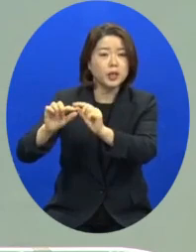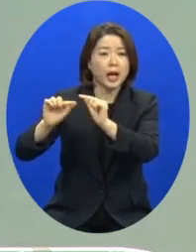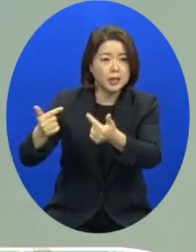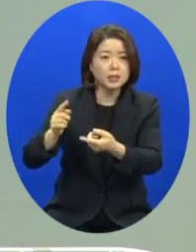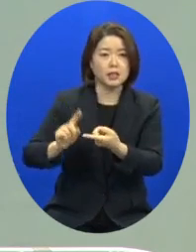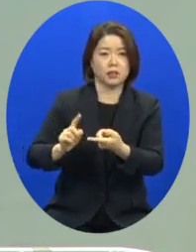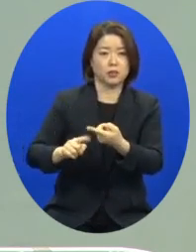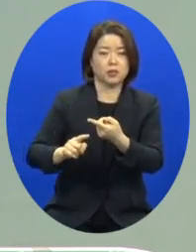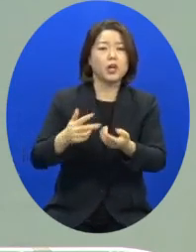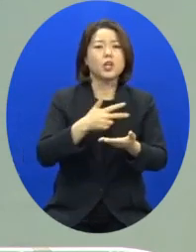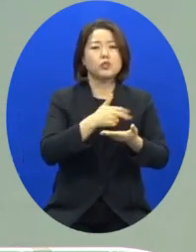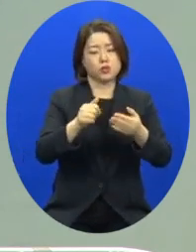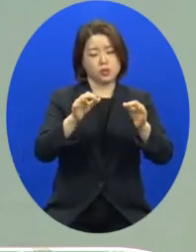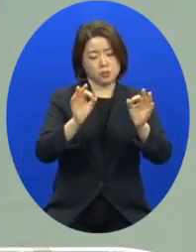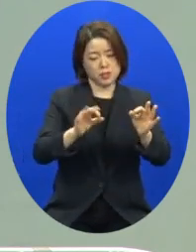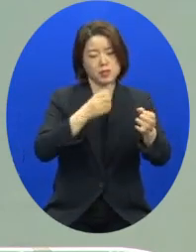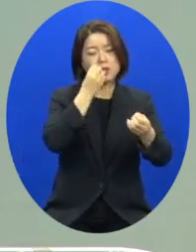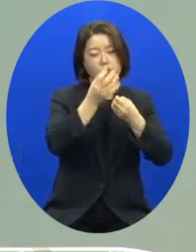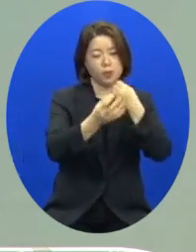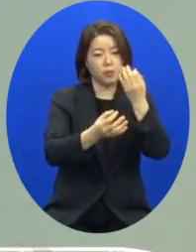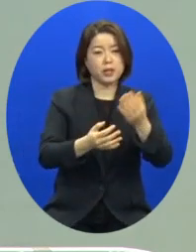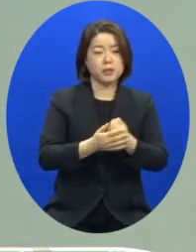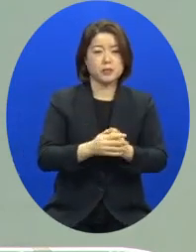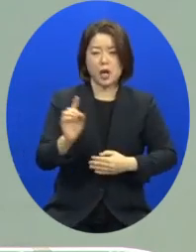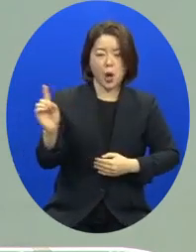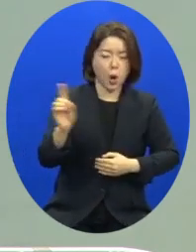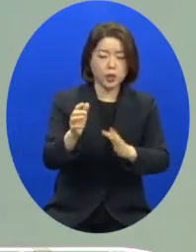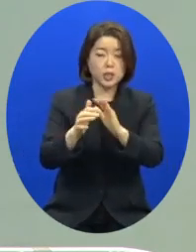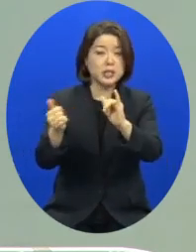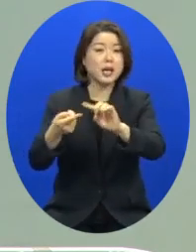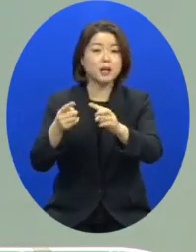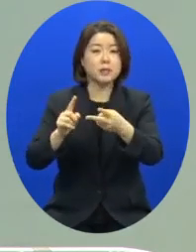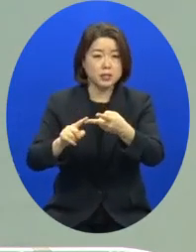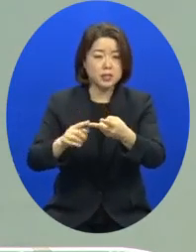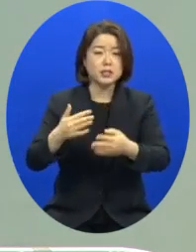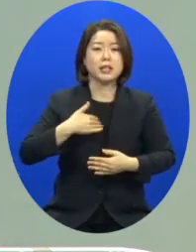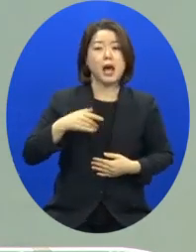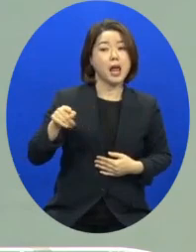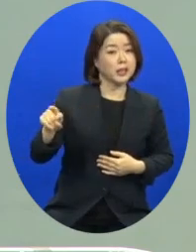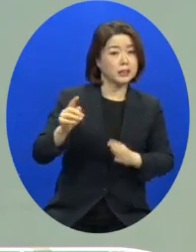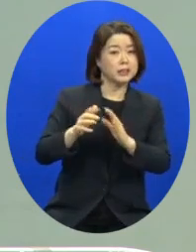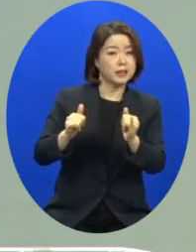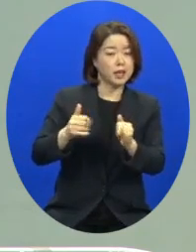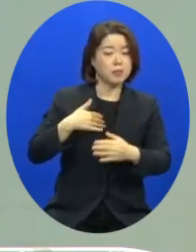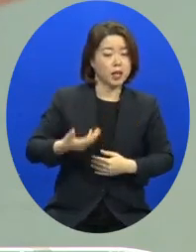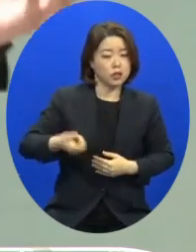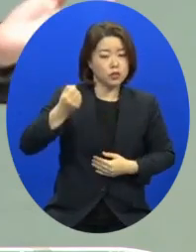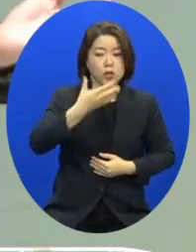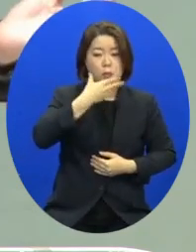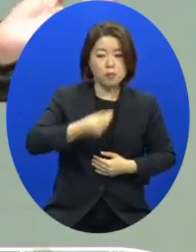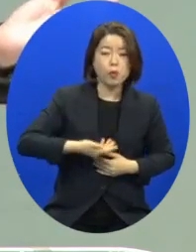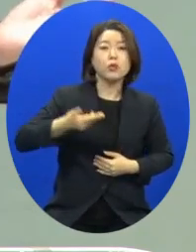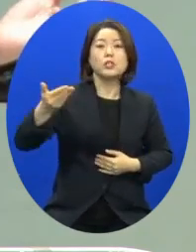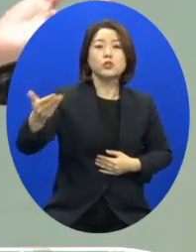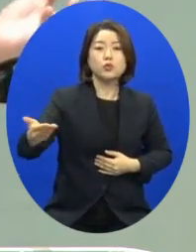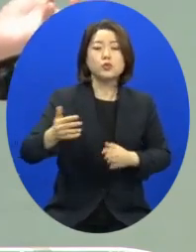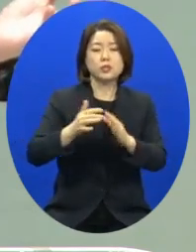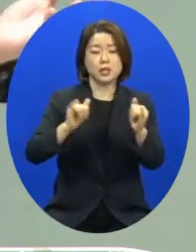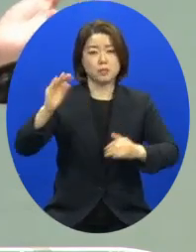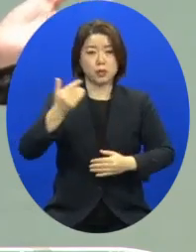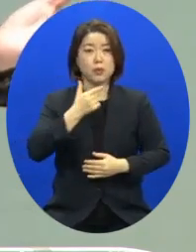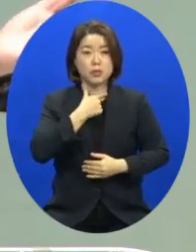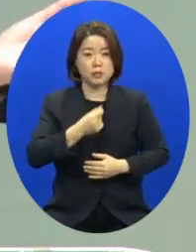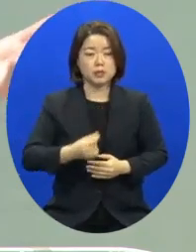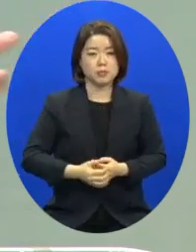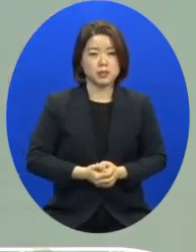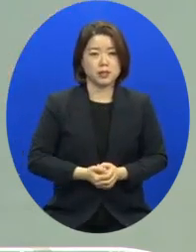사실을 주님이 이제 고백합니다. 어떤 사람이든지 저는 그 사람에게 내가 누리는 복을 흘려보내는 사람이